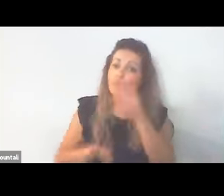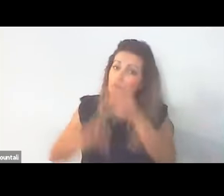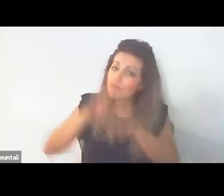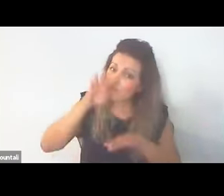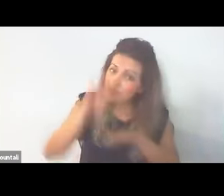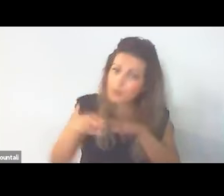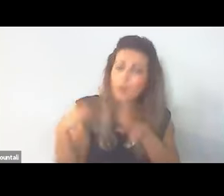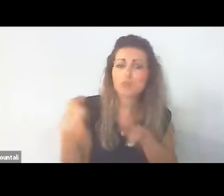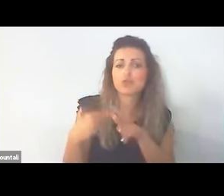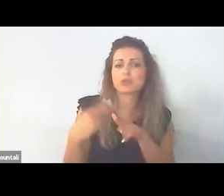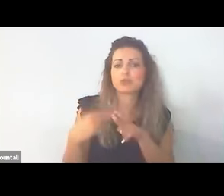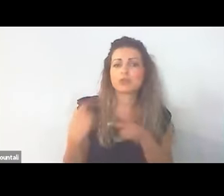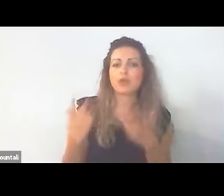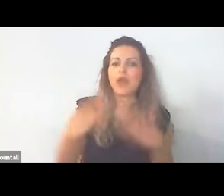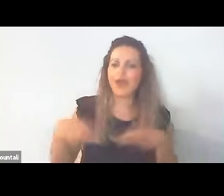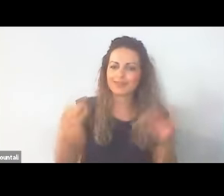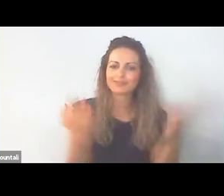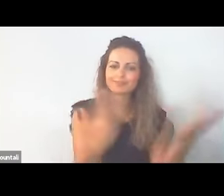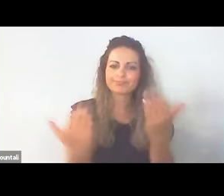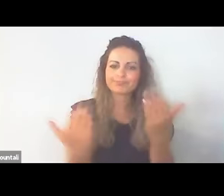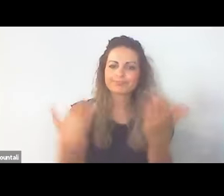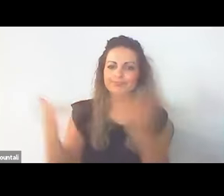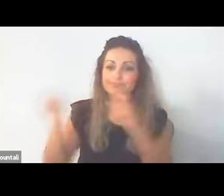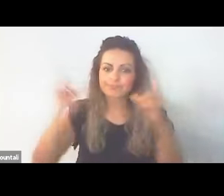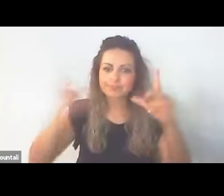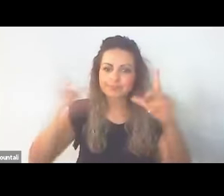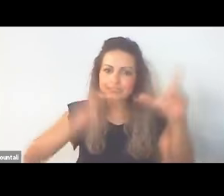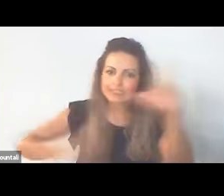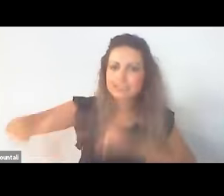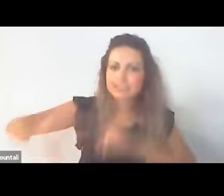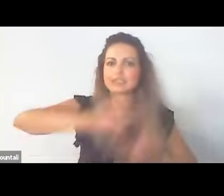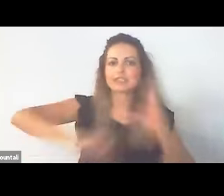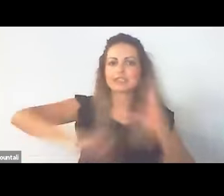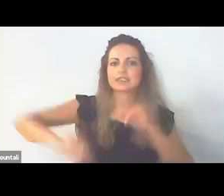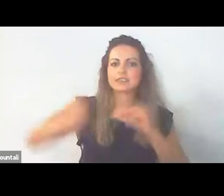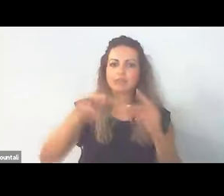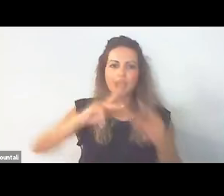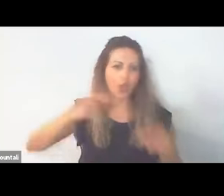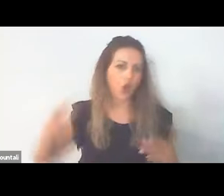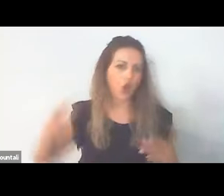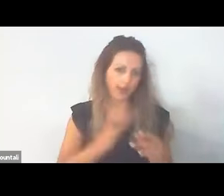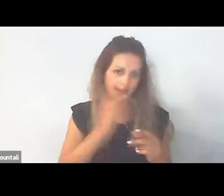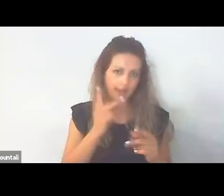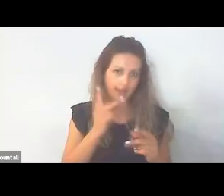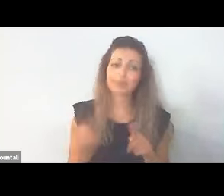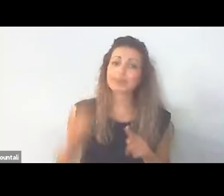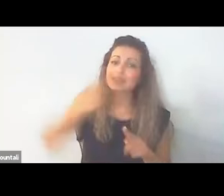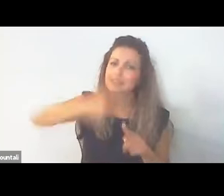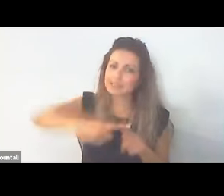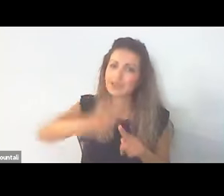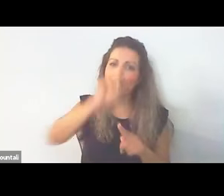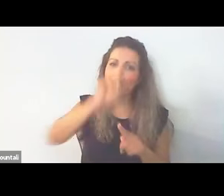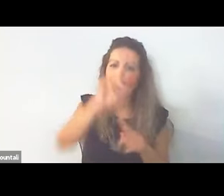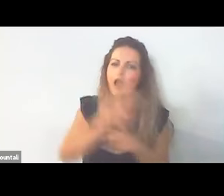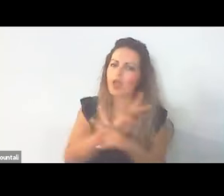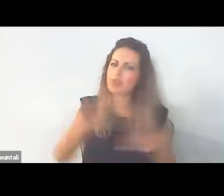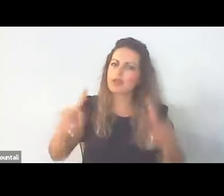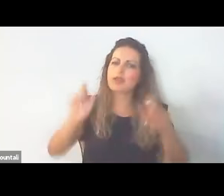τη συζήτηση σε επίπεδο κοινωνίας, αλλά και επίσης δίνει ένα σαφές μήνυμα απέναντι στην ατιμορρησία